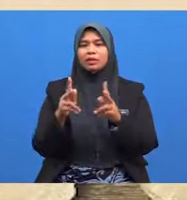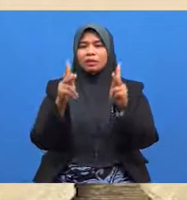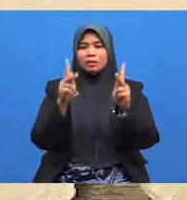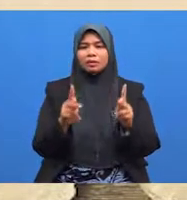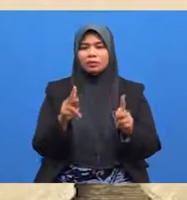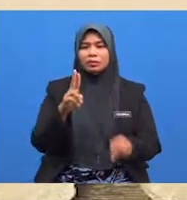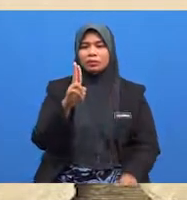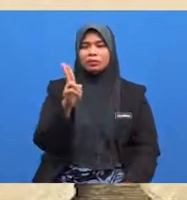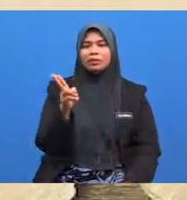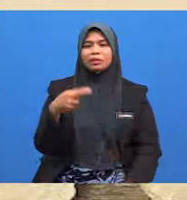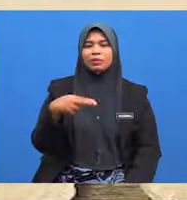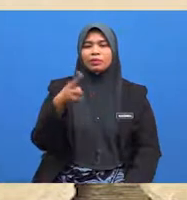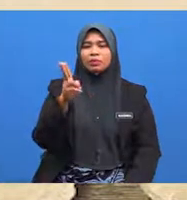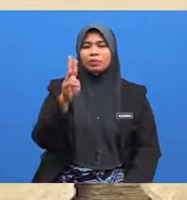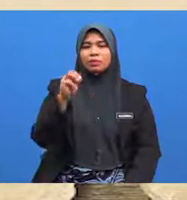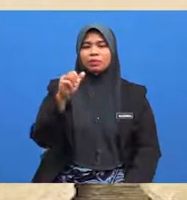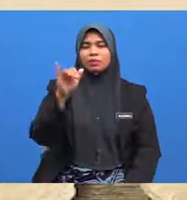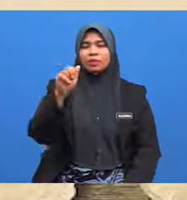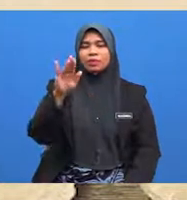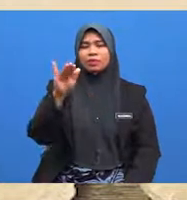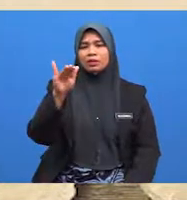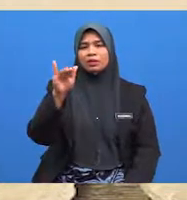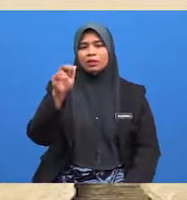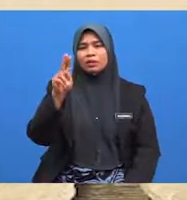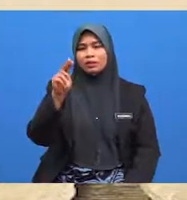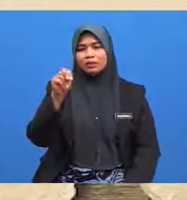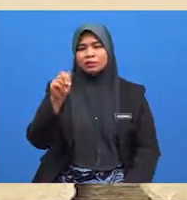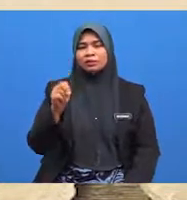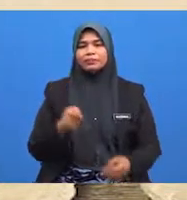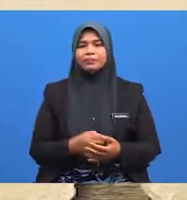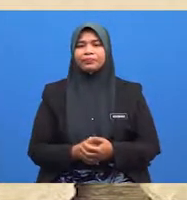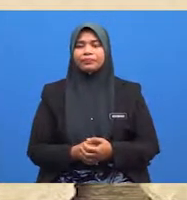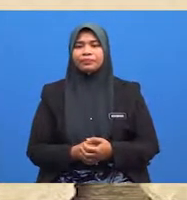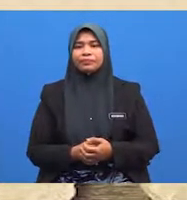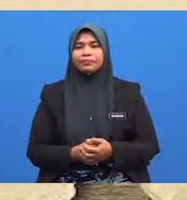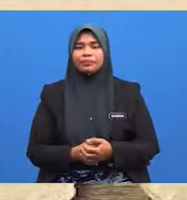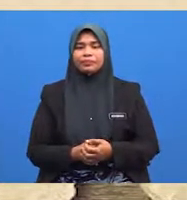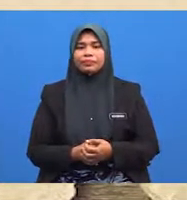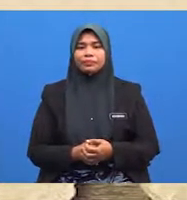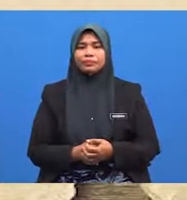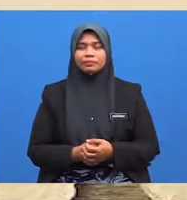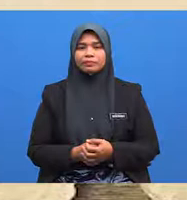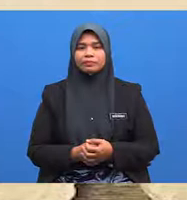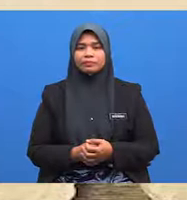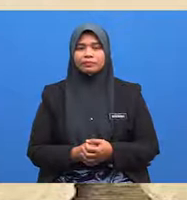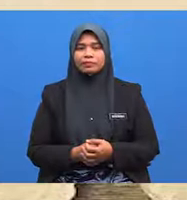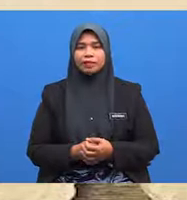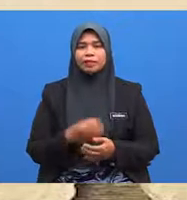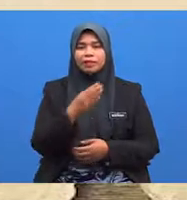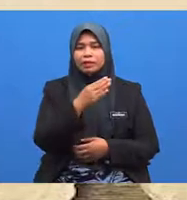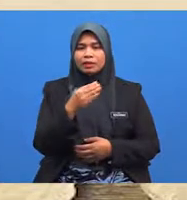Muhammad, merupakan warga Parsi yang turut terpengaruh dengan seni bina Hindu.